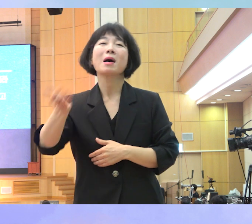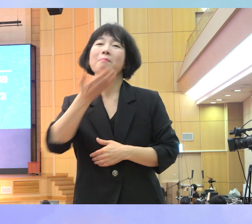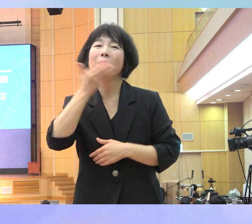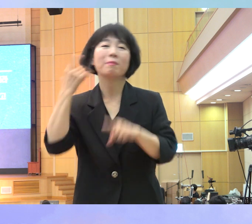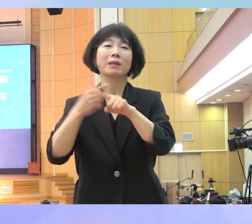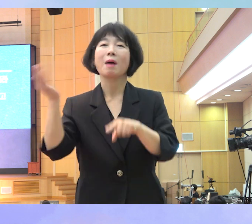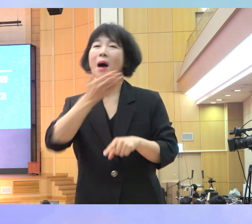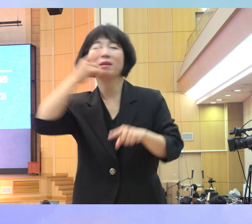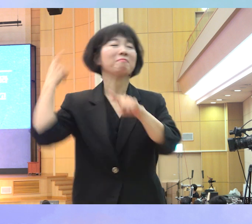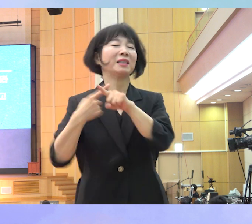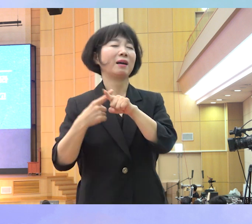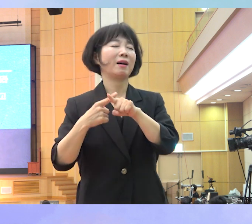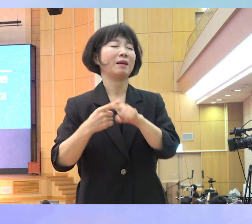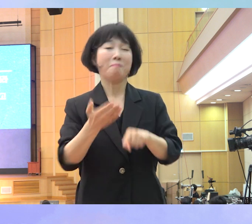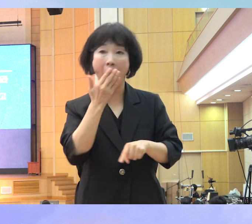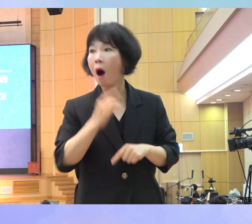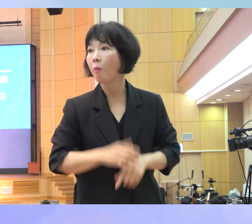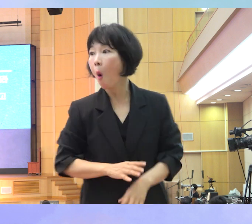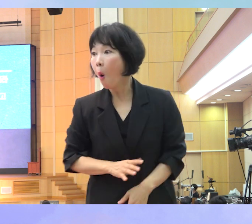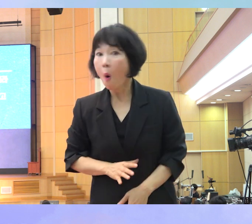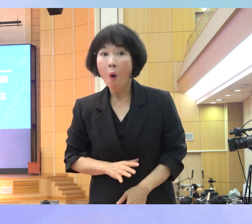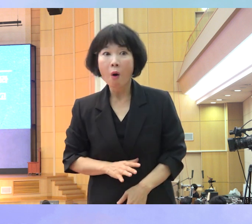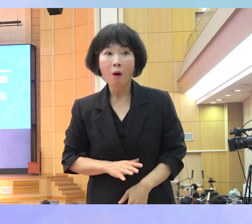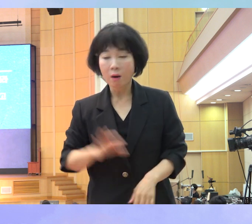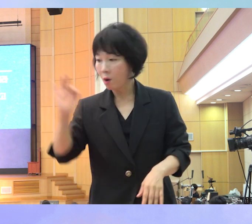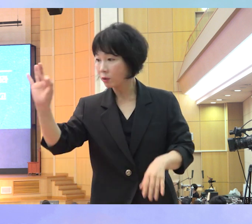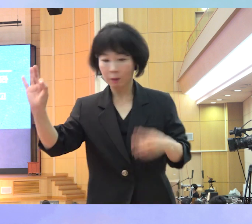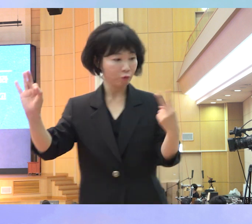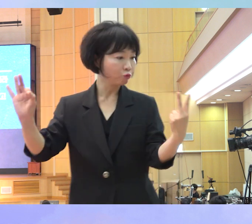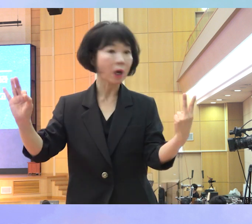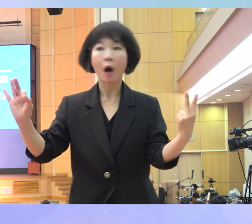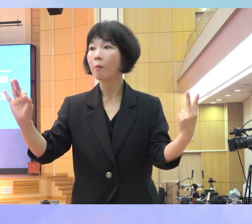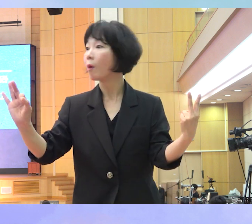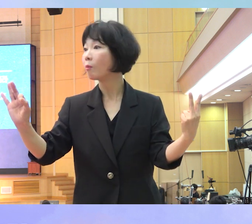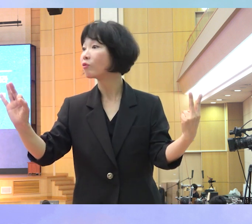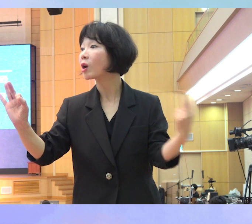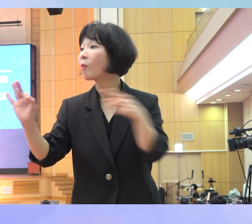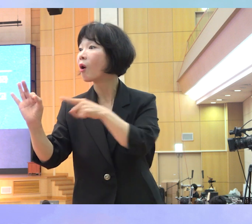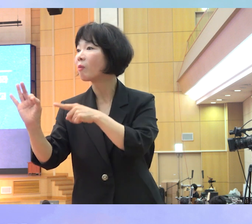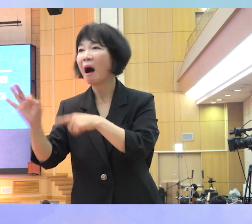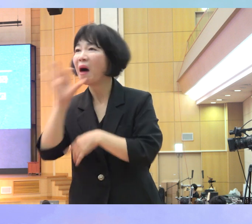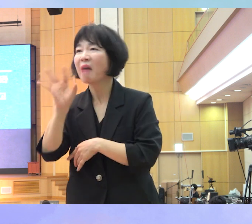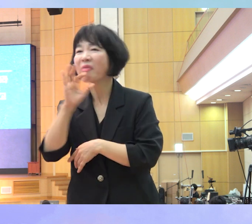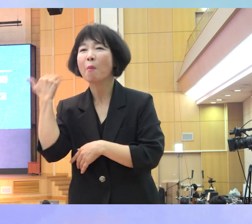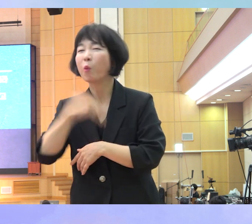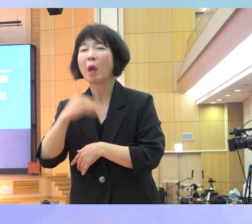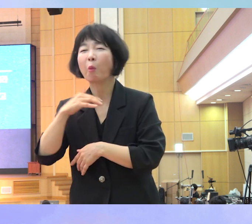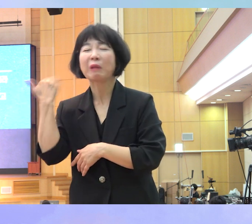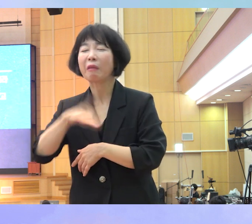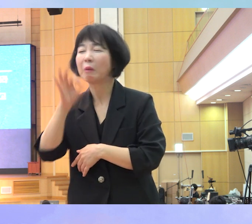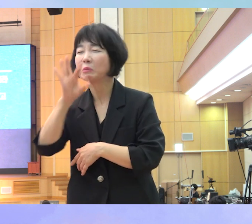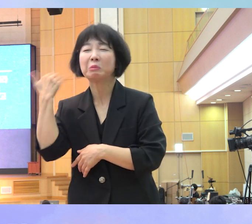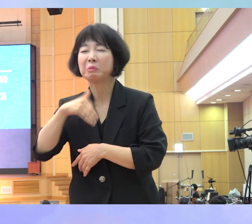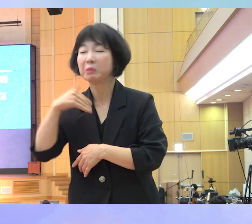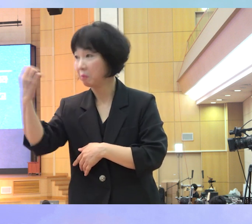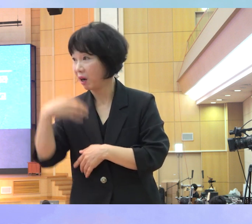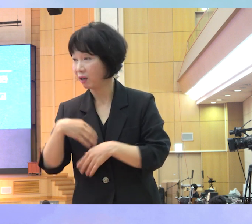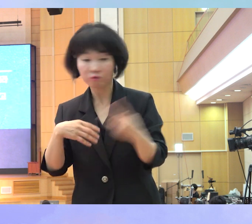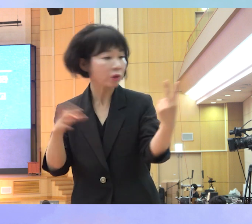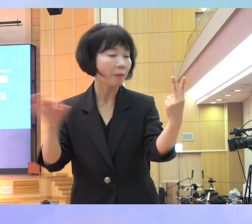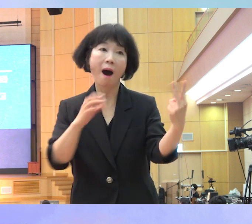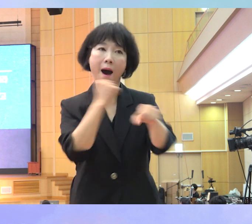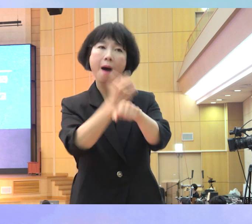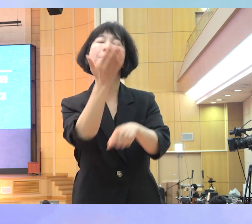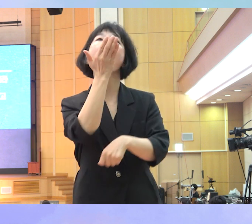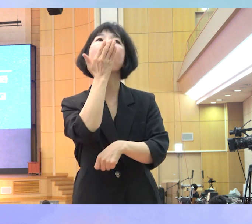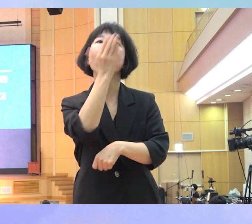할렐루야. 여호수아 갈렙은 선포를 해버리는 거예요. 육체적으로 당연히 더 위대하지요.